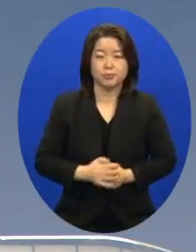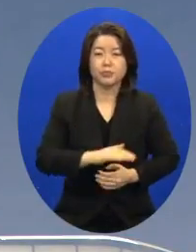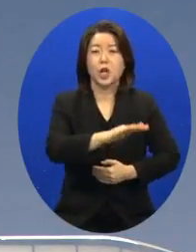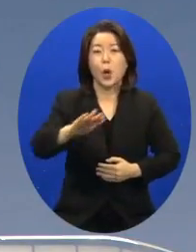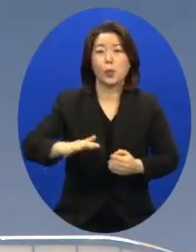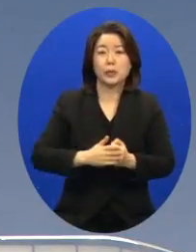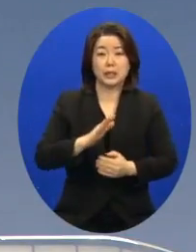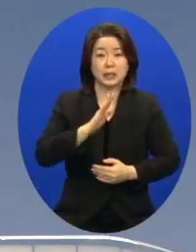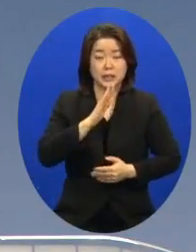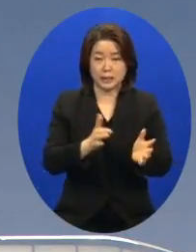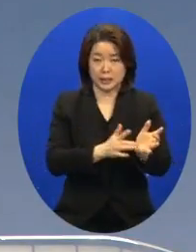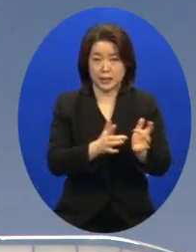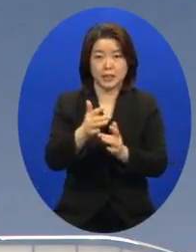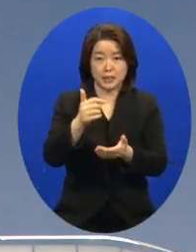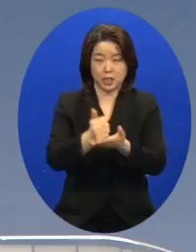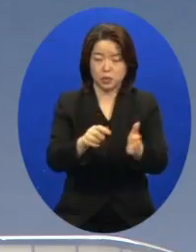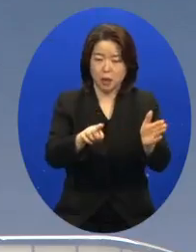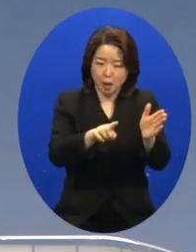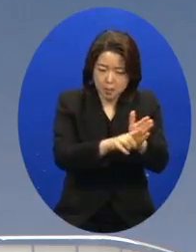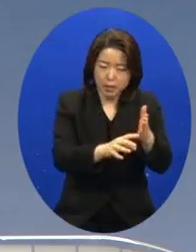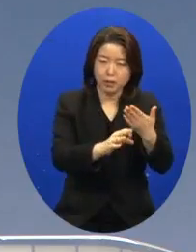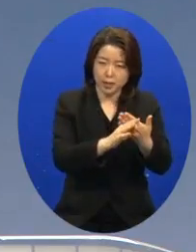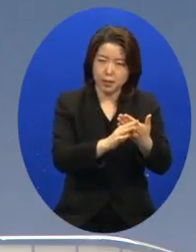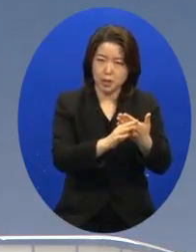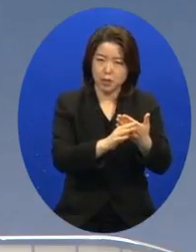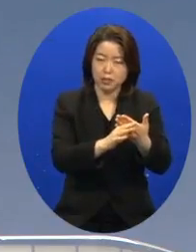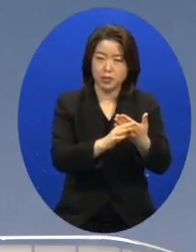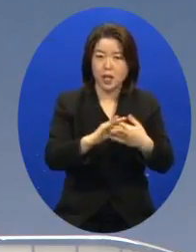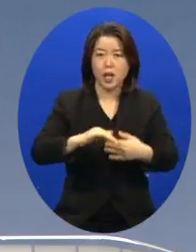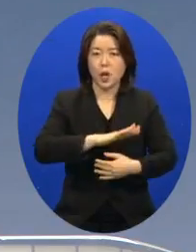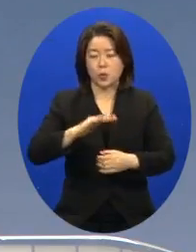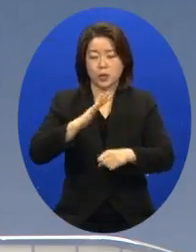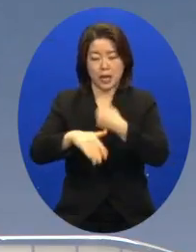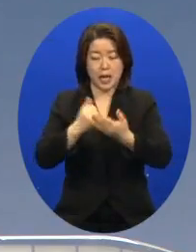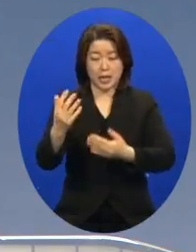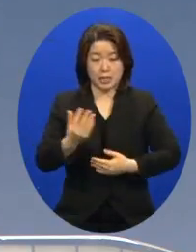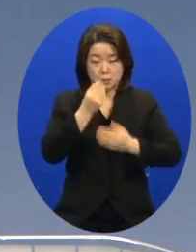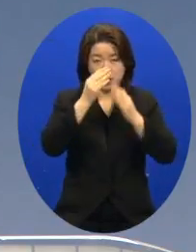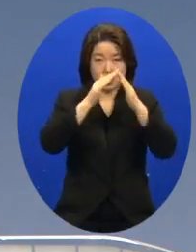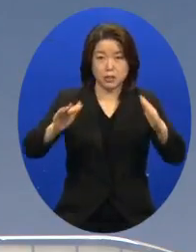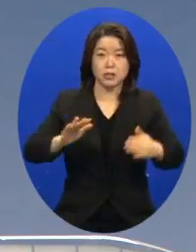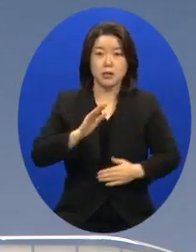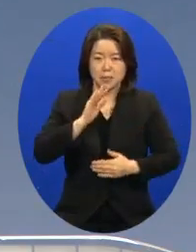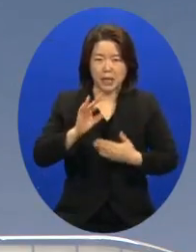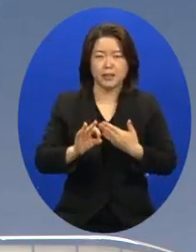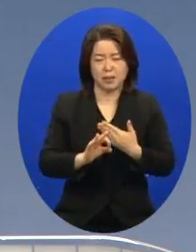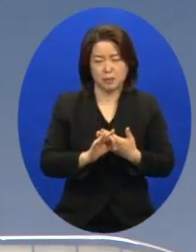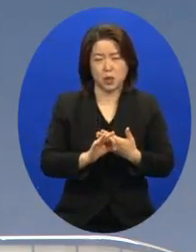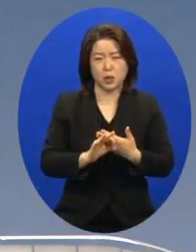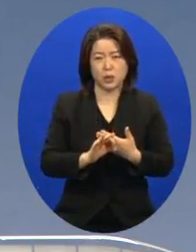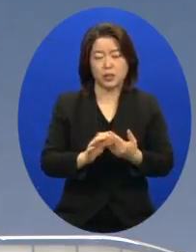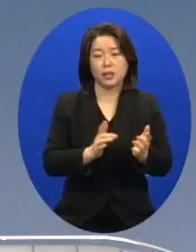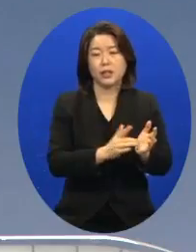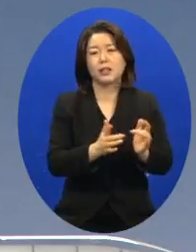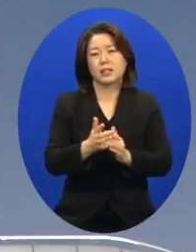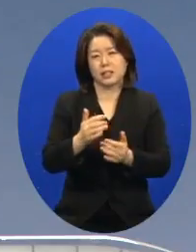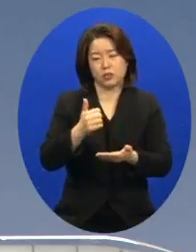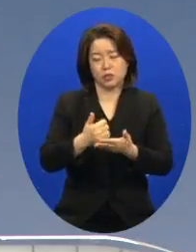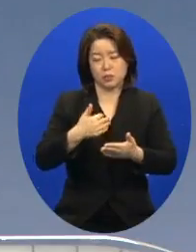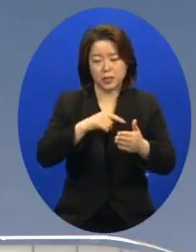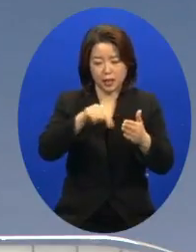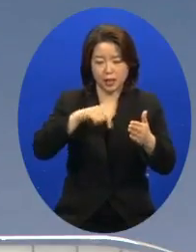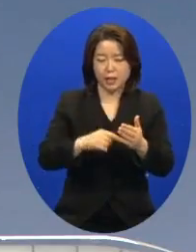우리가 진짜 예수님을 믿었다면 우리가 하나님의 섬 전이라면 예수님이 우리 안에 거하시는